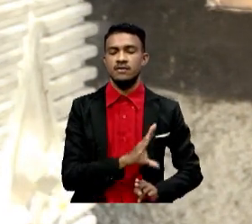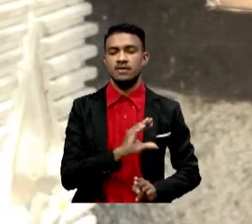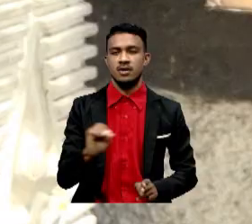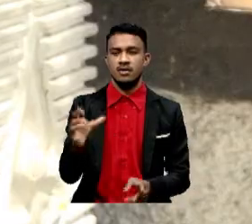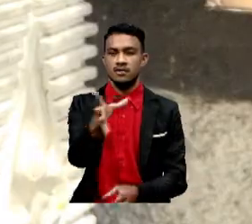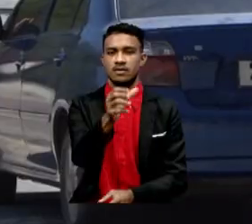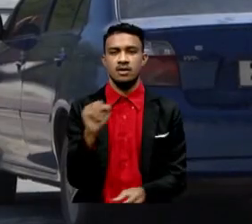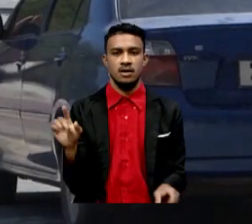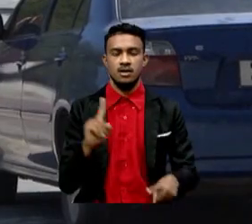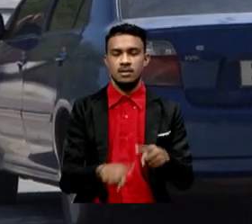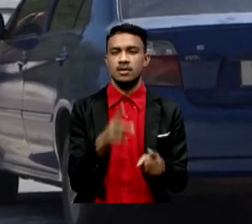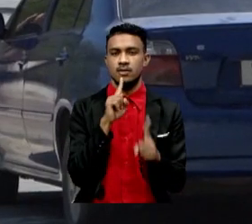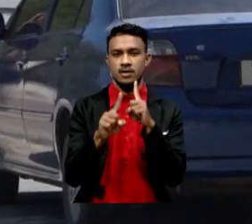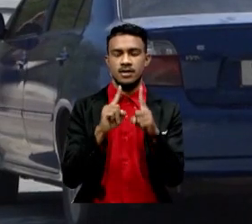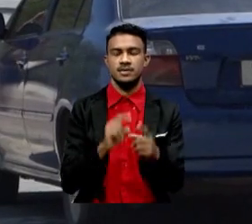kulia dia.